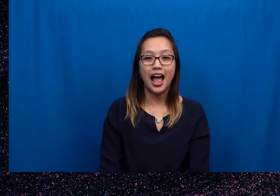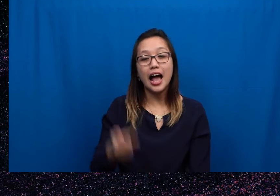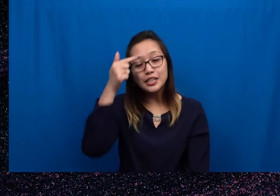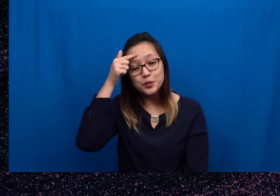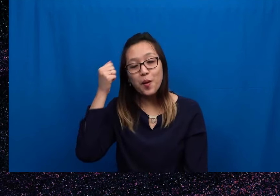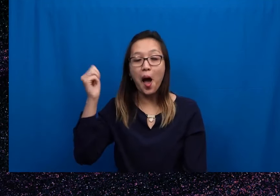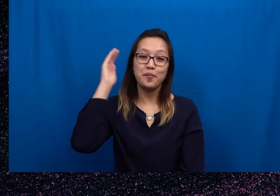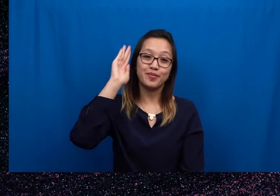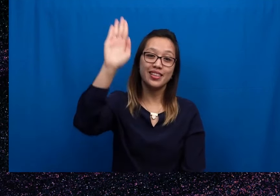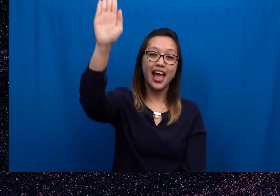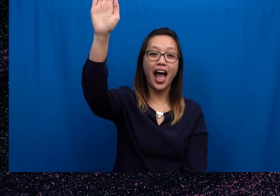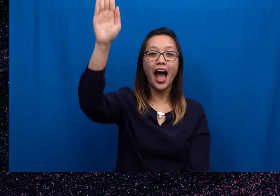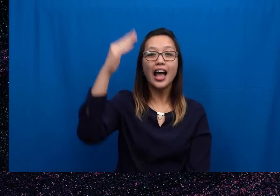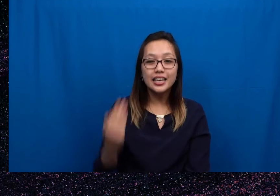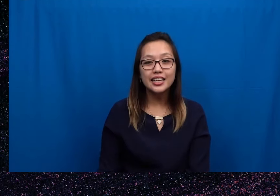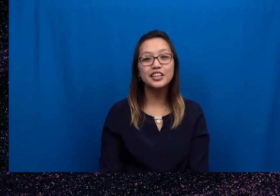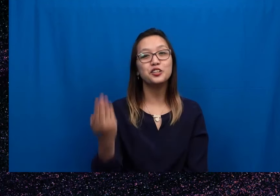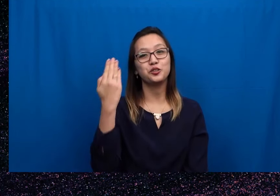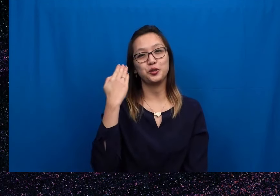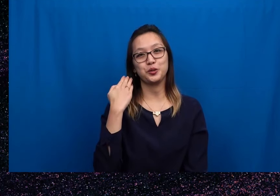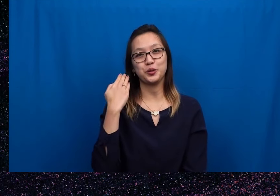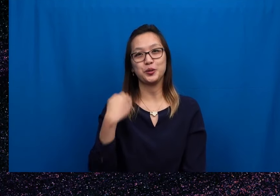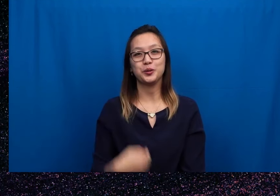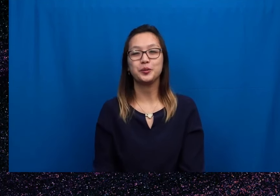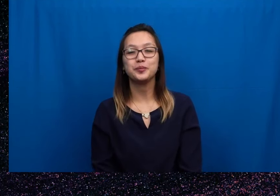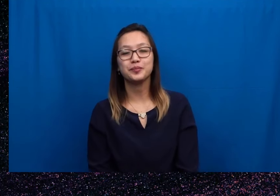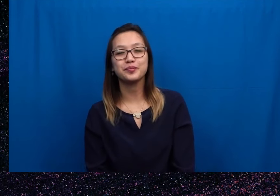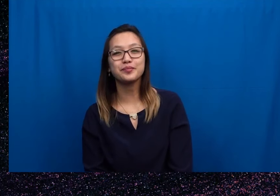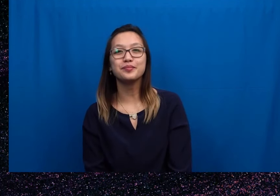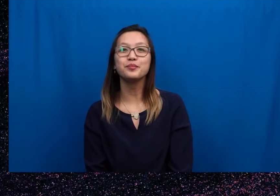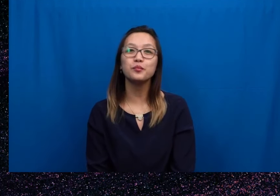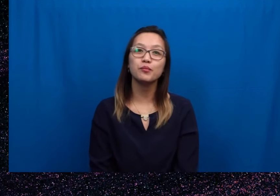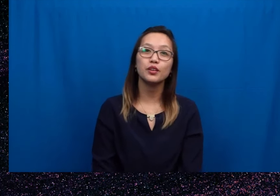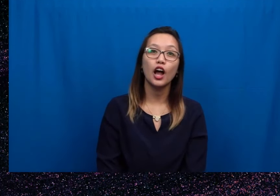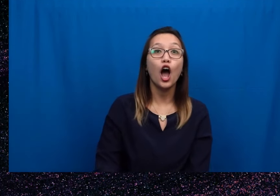esok, sebab Dia hidup.